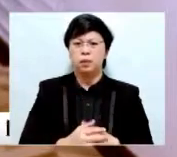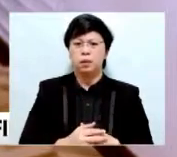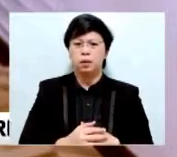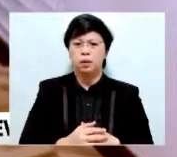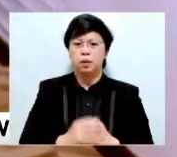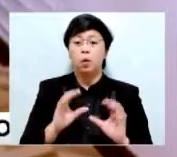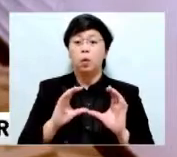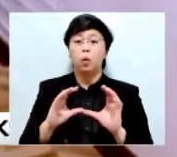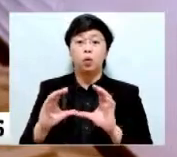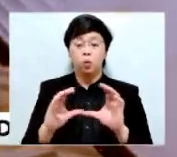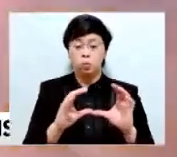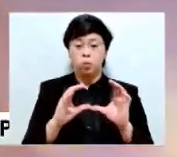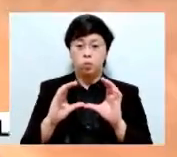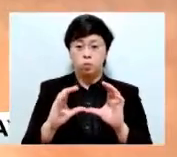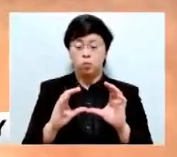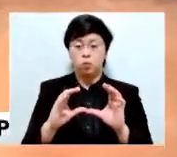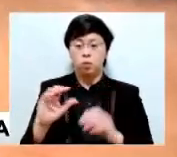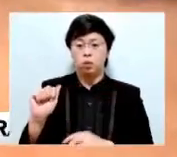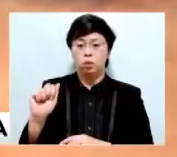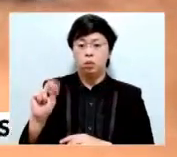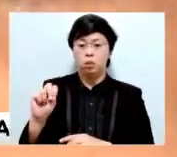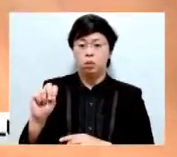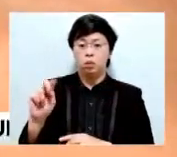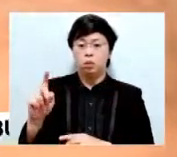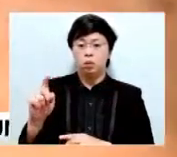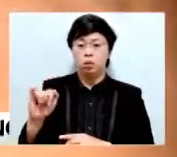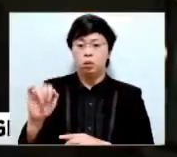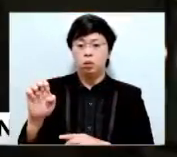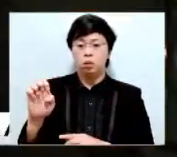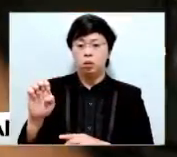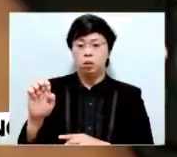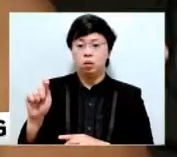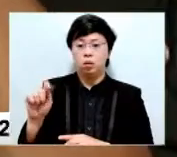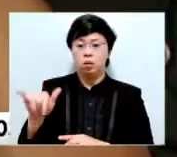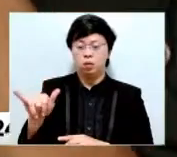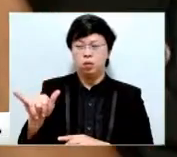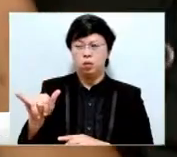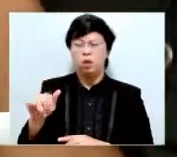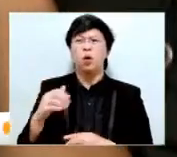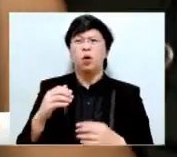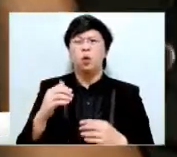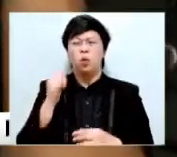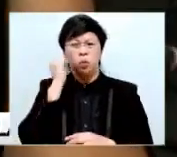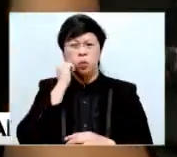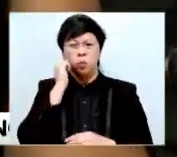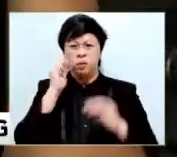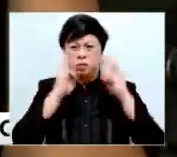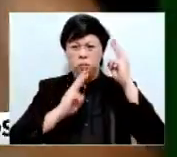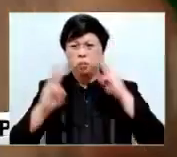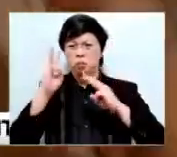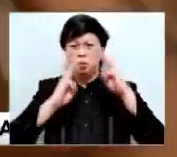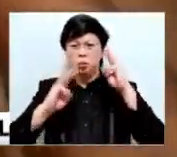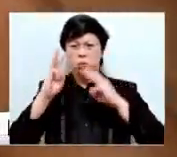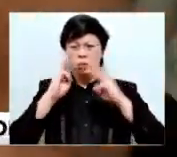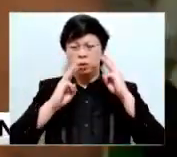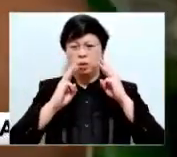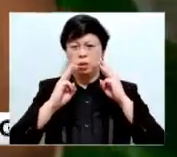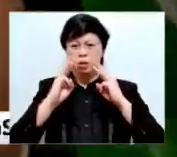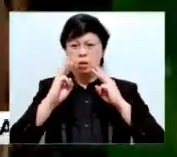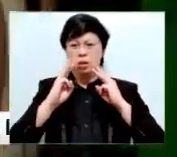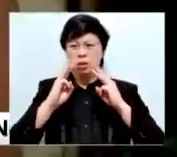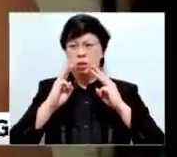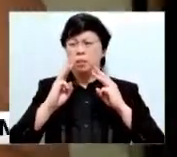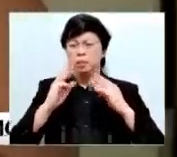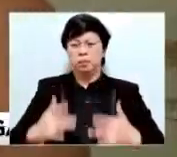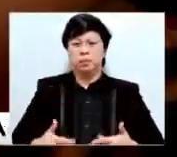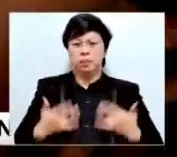mental disorder ang anxiety. Ito yung paulit-ulit o matinding pag-aalala o takot sa mga posibleng mangyari sa ating mga buhay. At risk dito ang mga